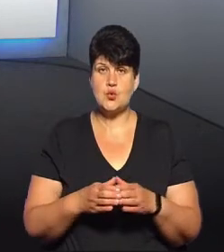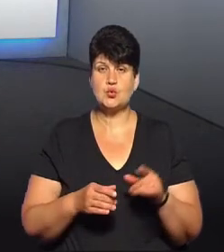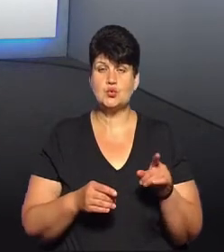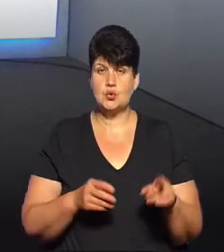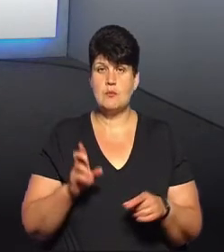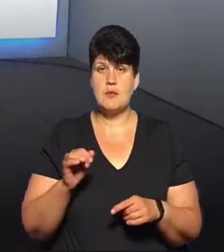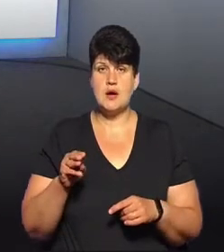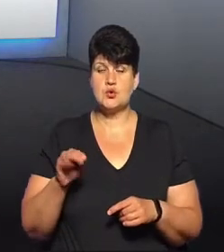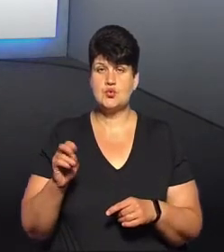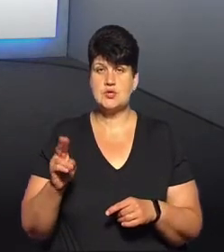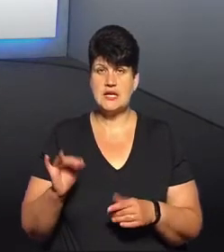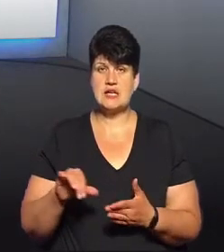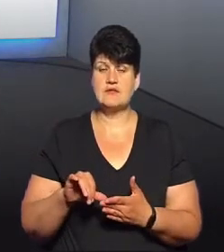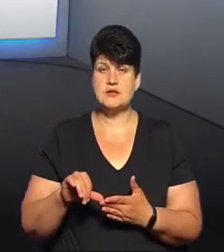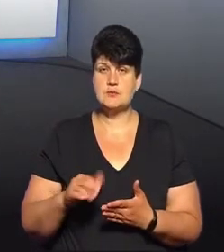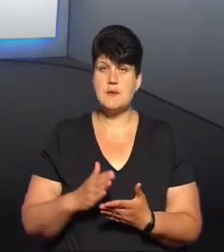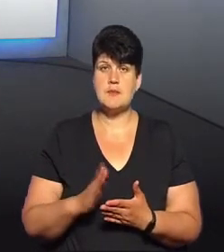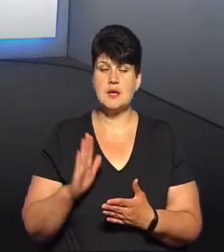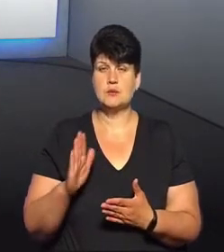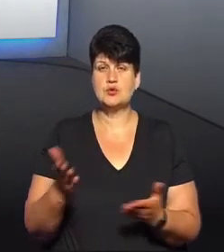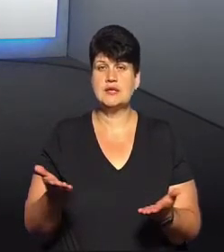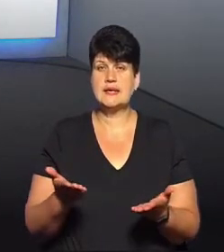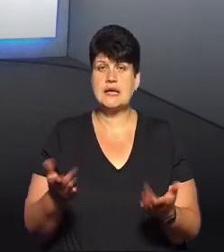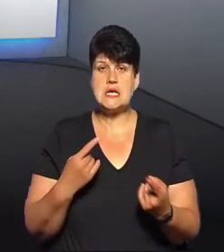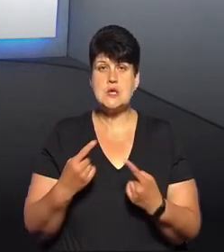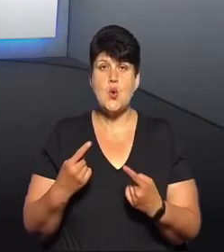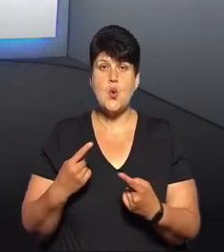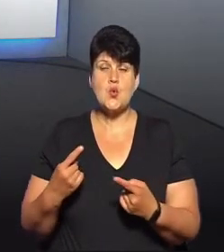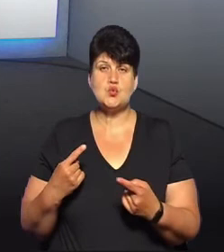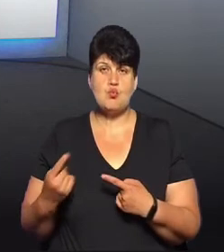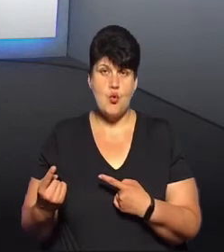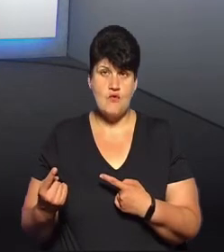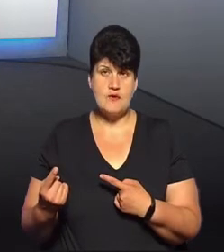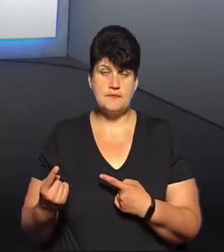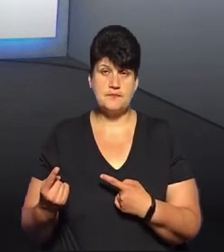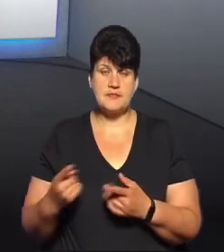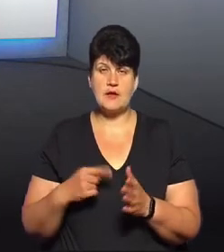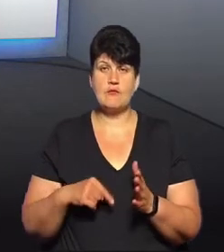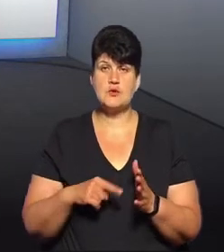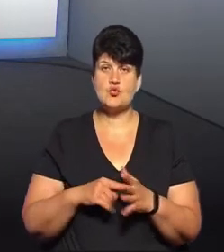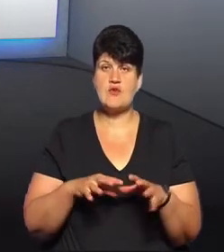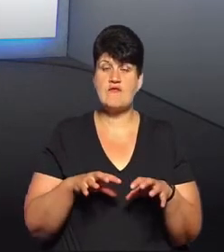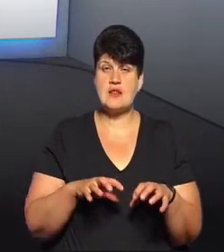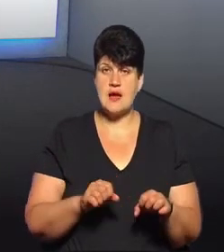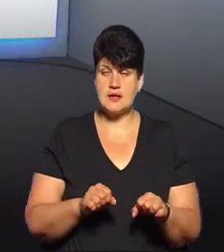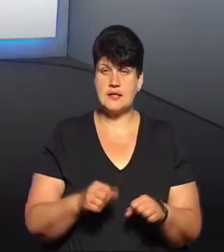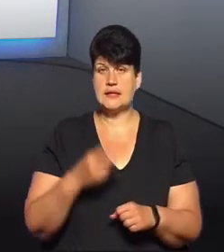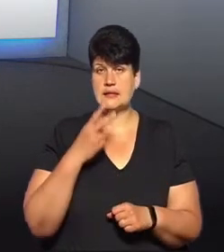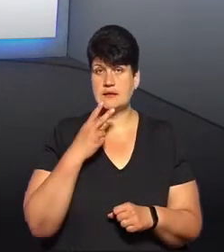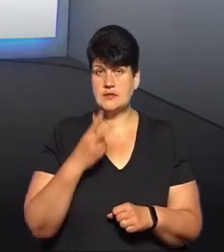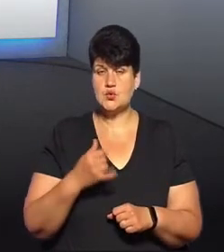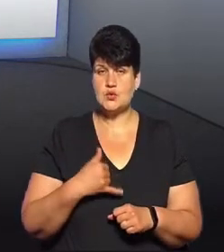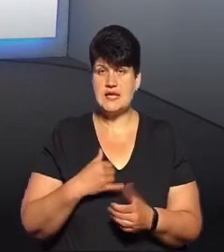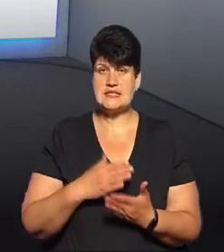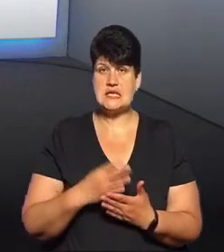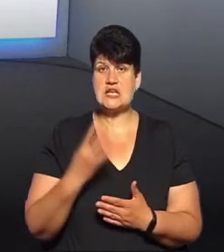його, мала відбутися якась розмова, так, ніби міської влади там. Дивіться, нас є четверо, наскільки мені